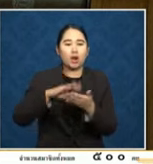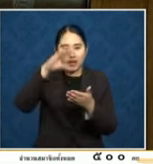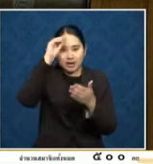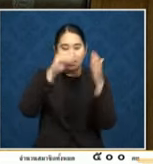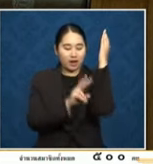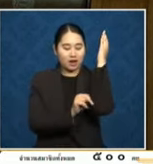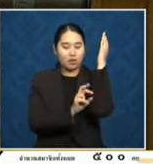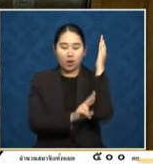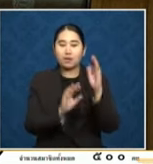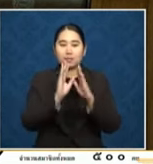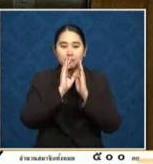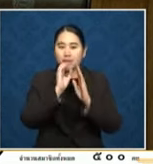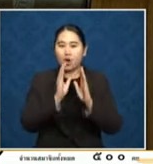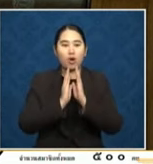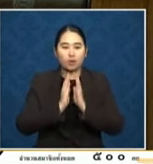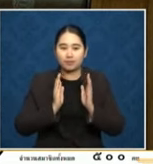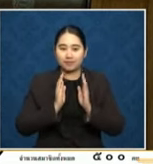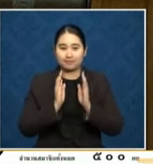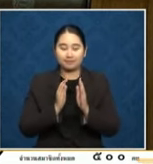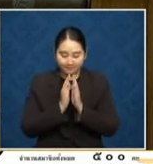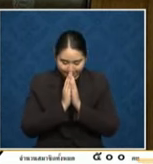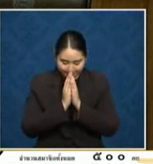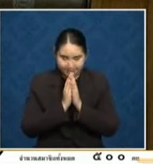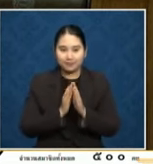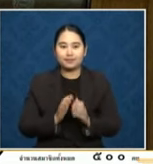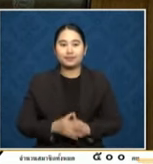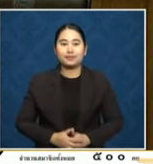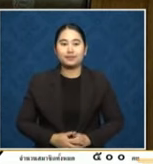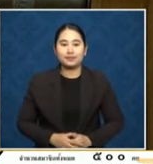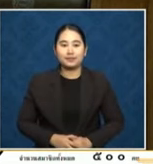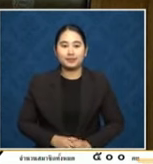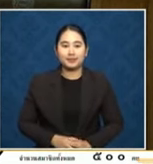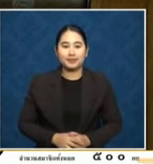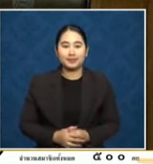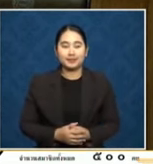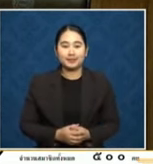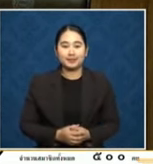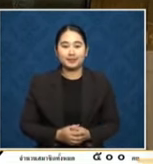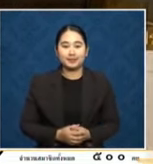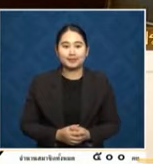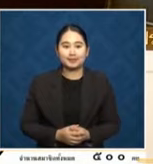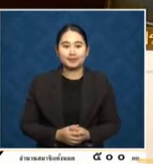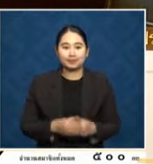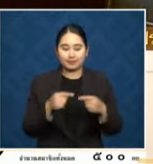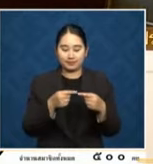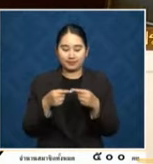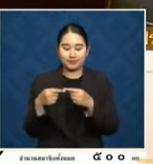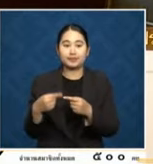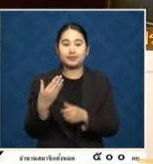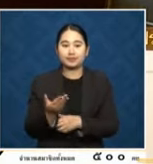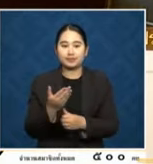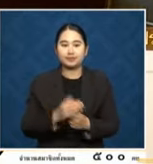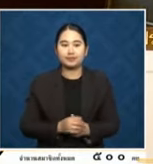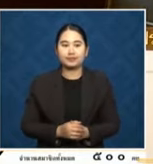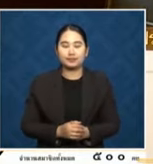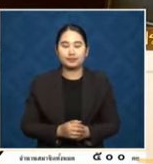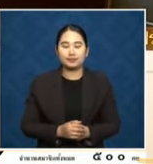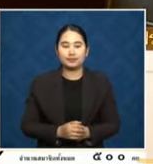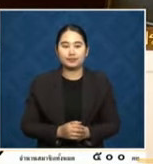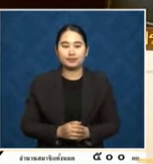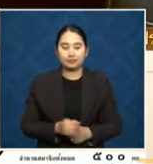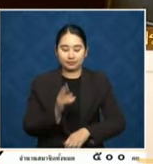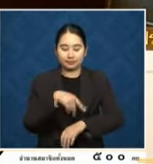ก็ต้องขอบคุณท่านมากมากครับขอบคุณมากครับท่านประธานครับ ขอบคุณครับขอเชิญท่านลำพูนตันติวณิชานนท์ครับ